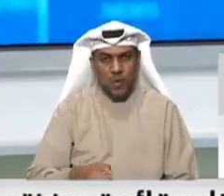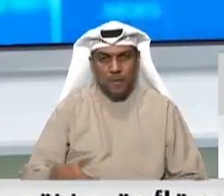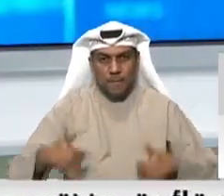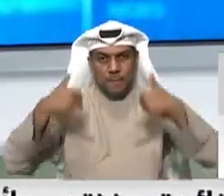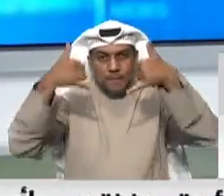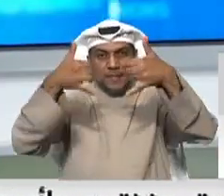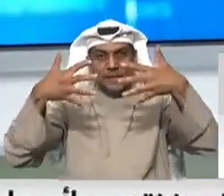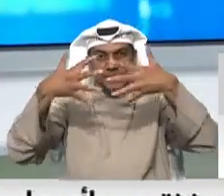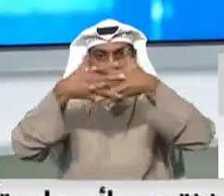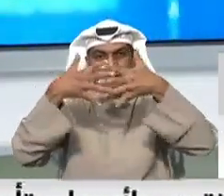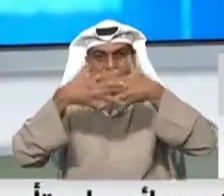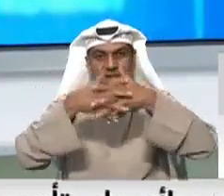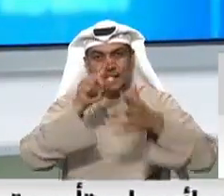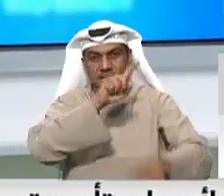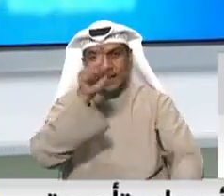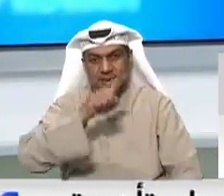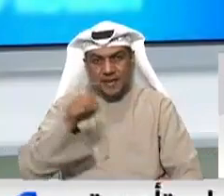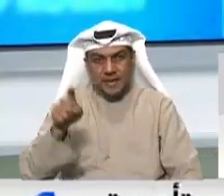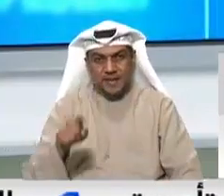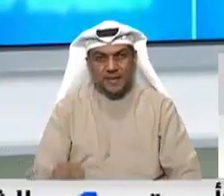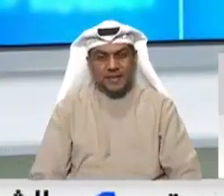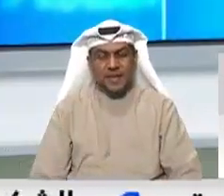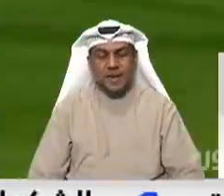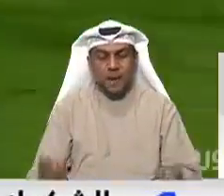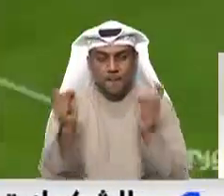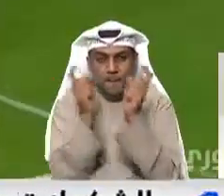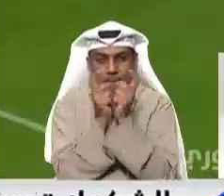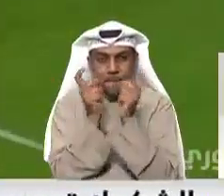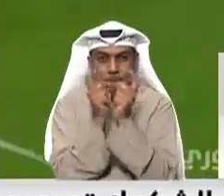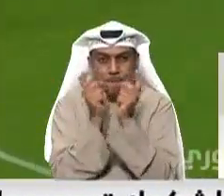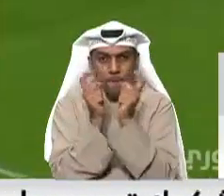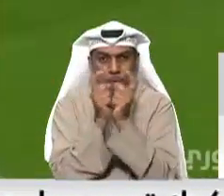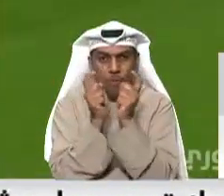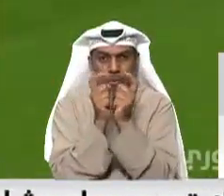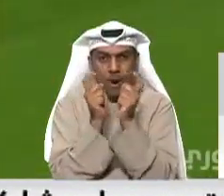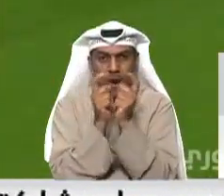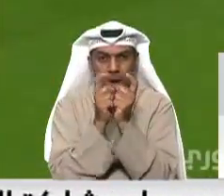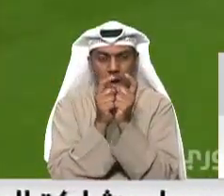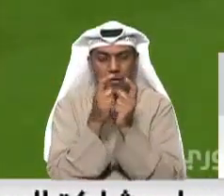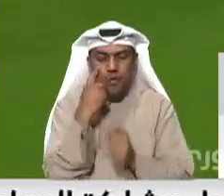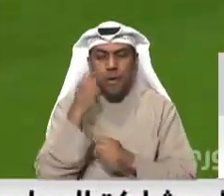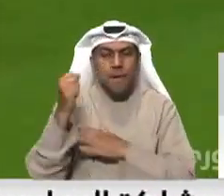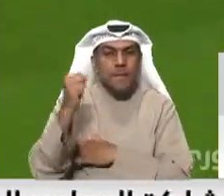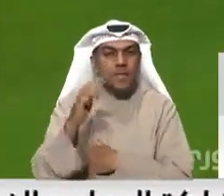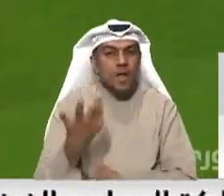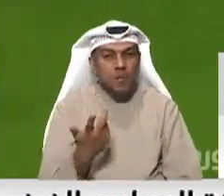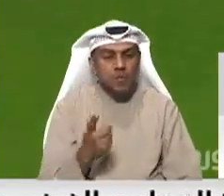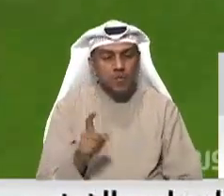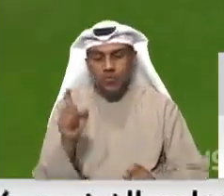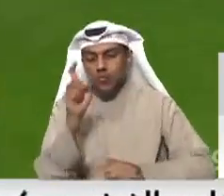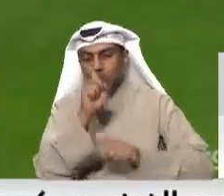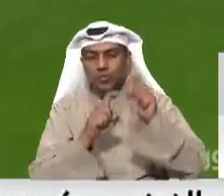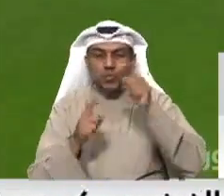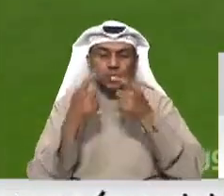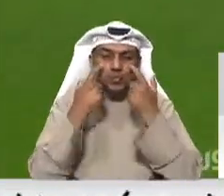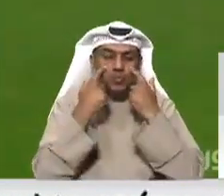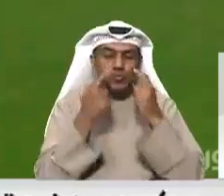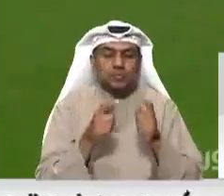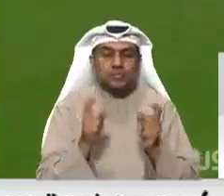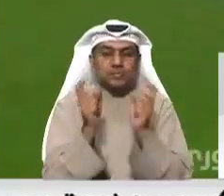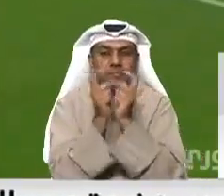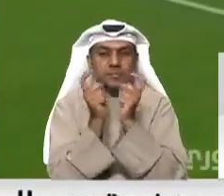والاخيره وهي الجوله الحاسمه لتصنيف الفرق والدخول في منافسات اخرى لتحديد بطل الدوري والفريقين هابطين الى دوري درجه اولى